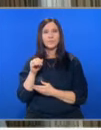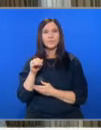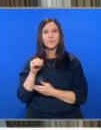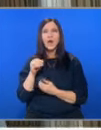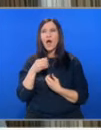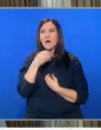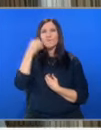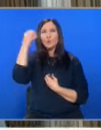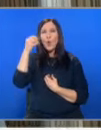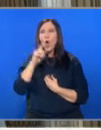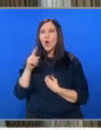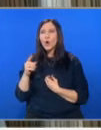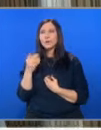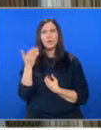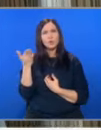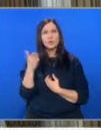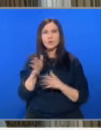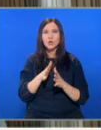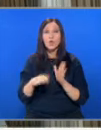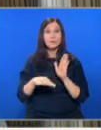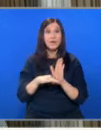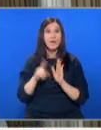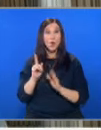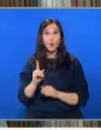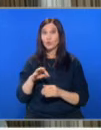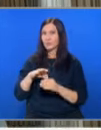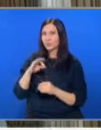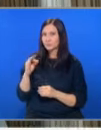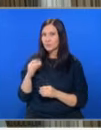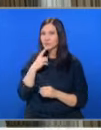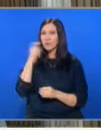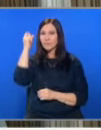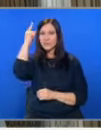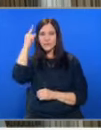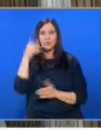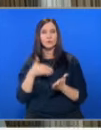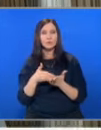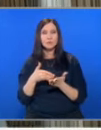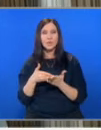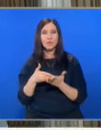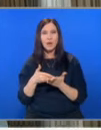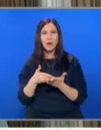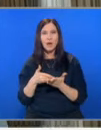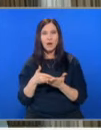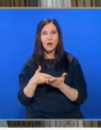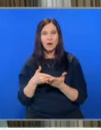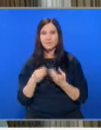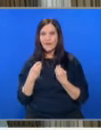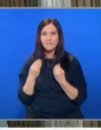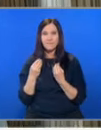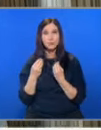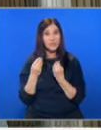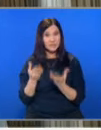кой да бъде онзи народен представител, който да бъде избран за председател, за да му бъде